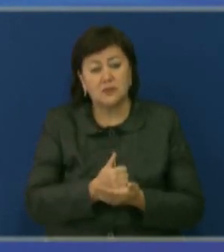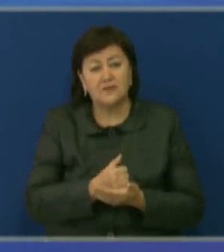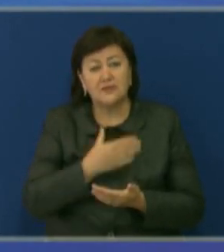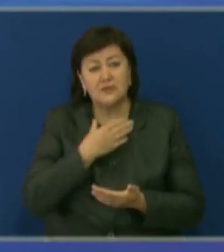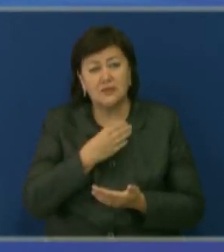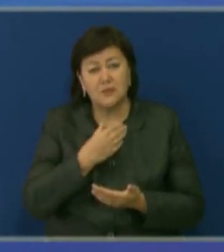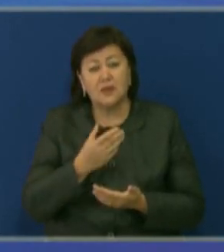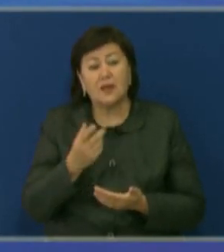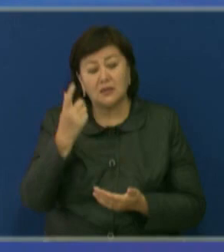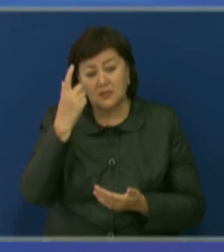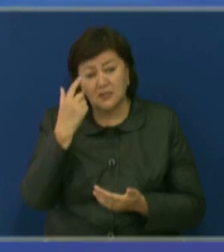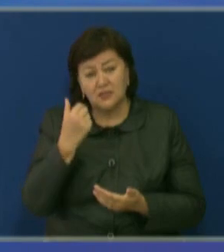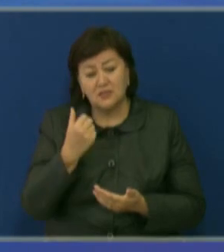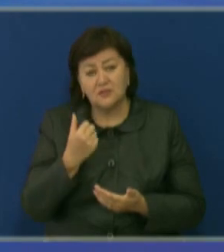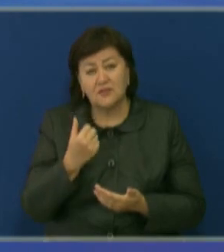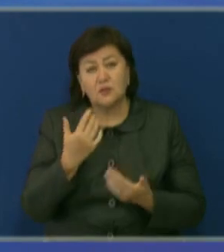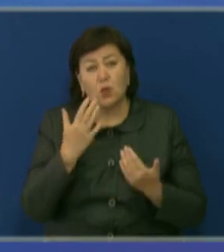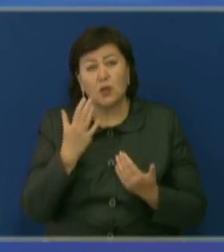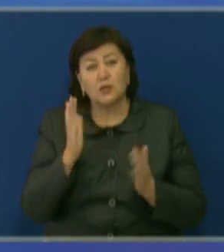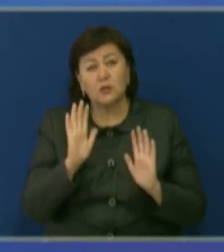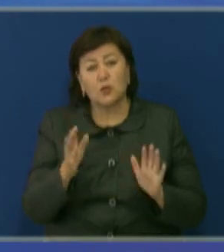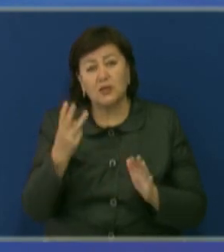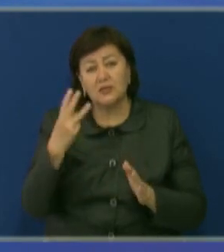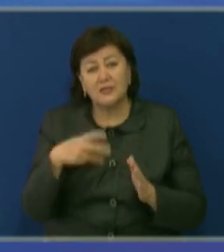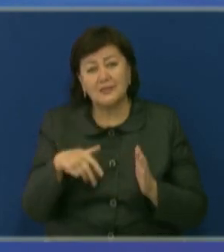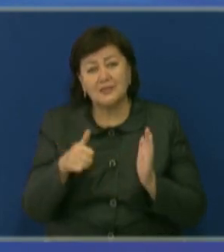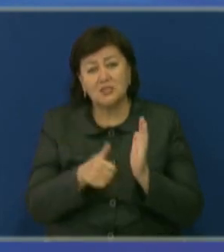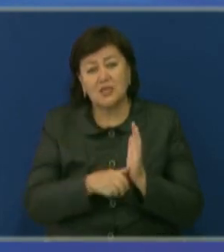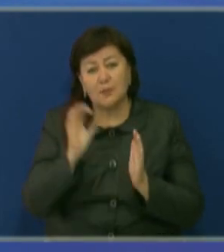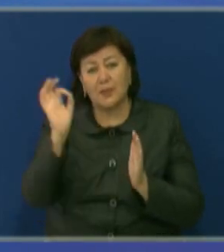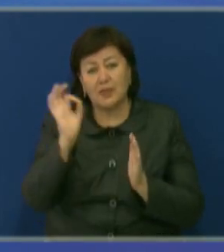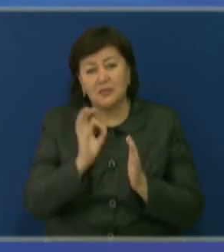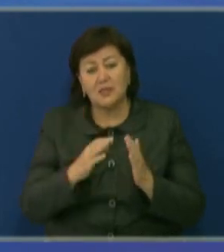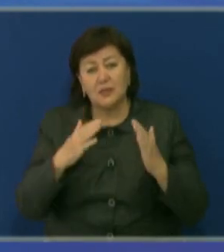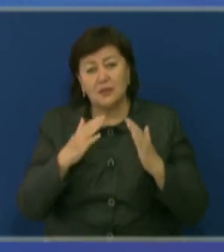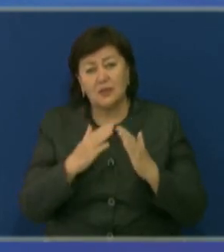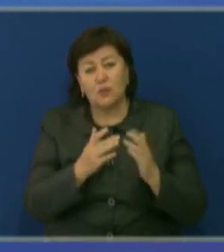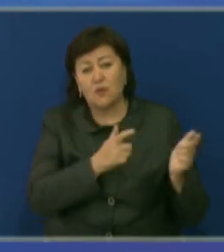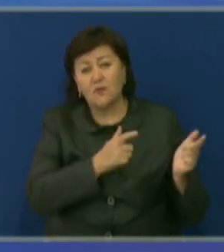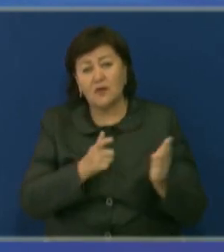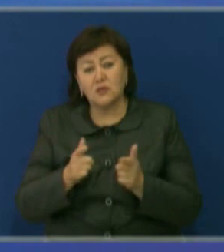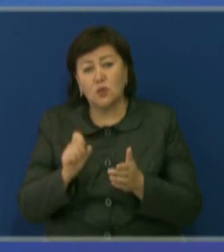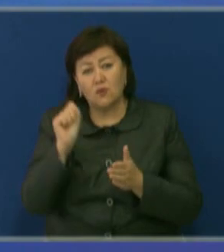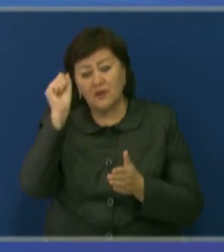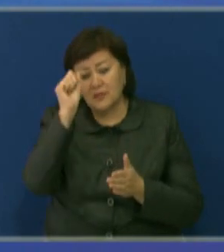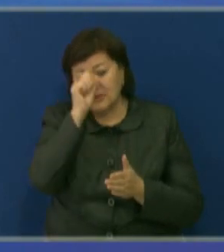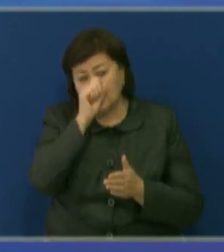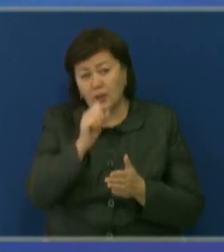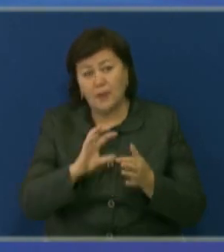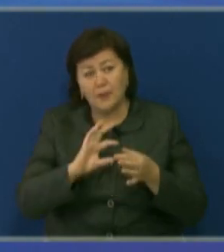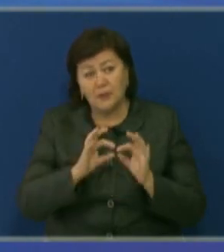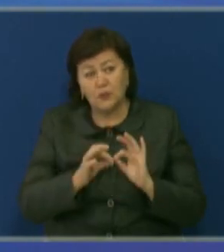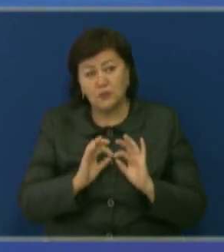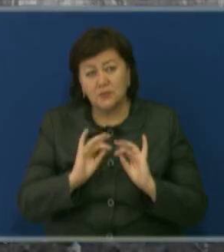стало известно, на собрании в настоящее время только 36% жилых домов Семея готовы к предстоящей зиме. Подробности у